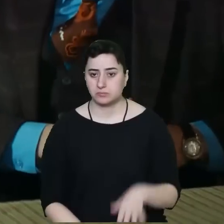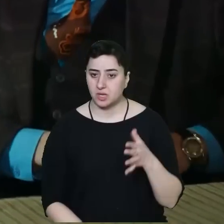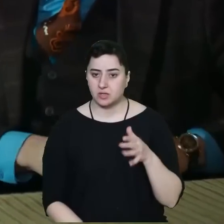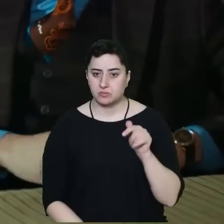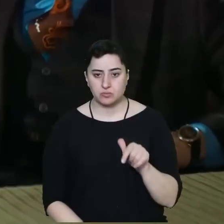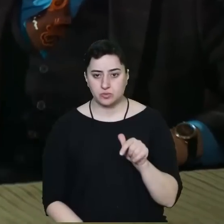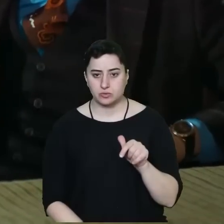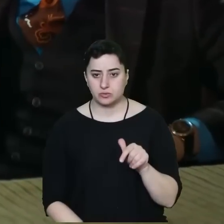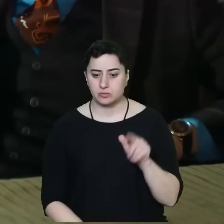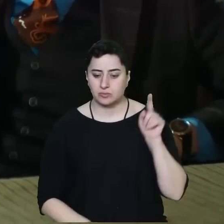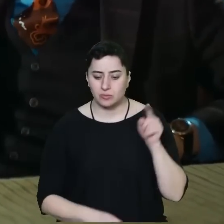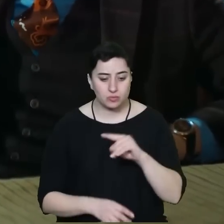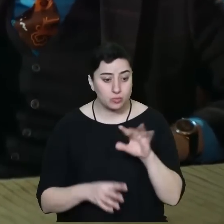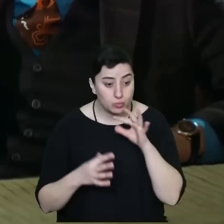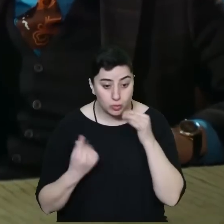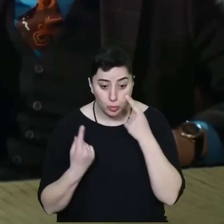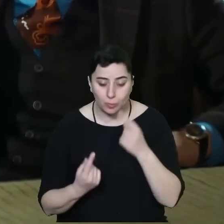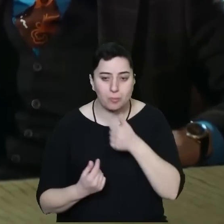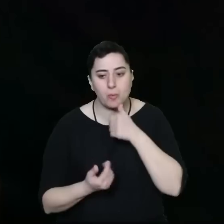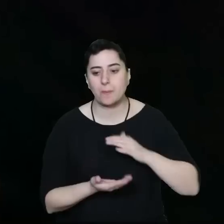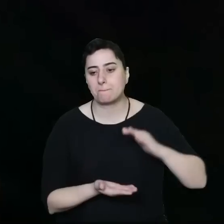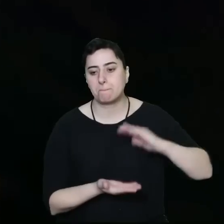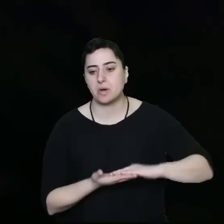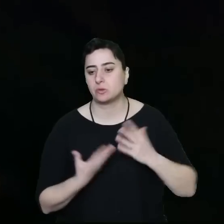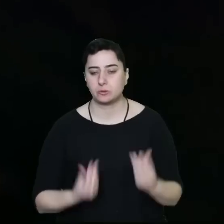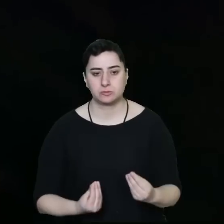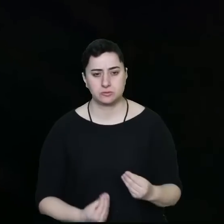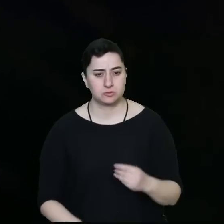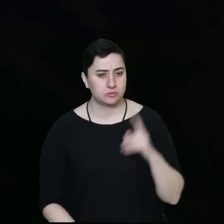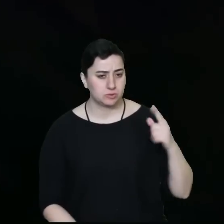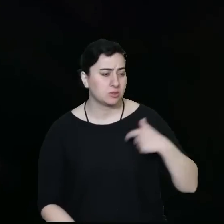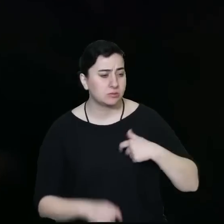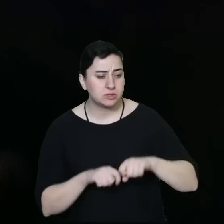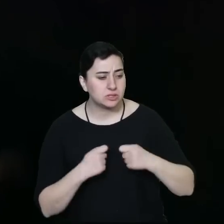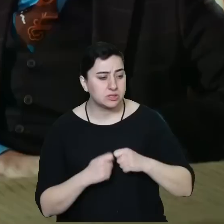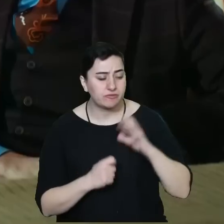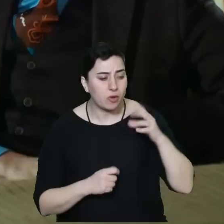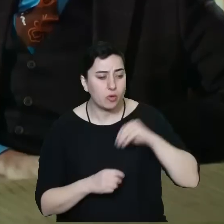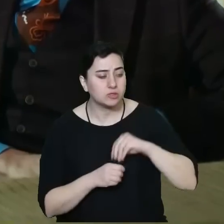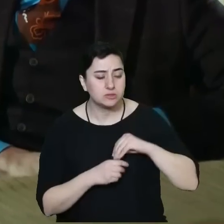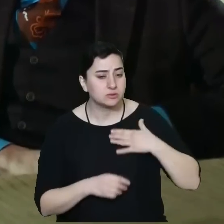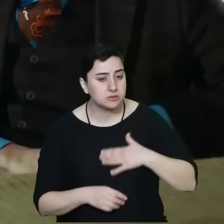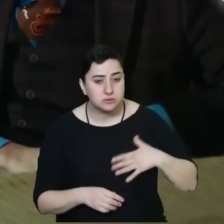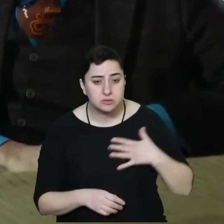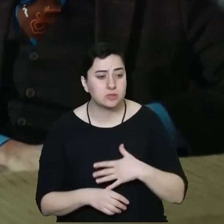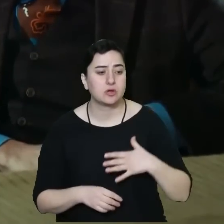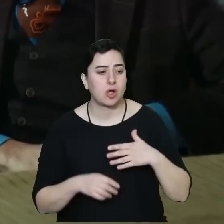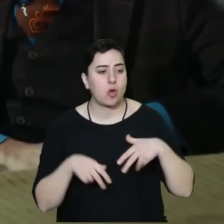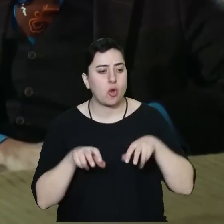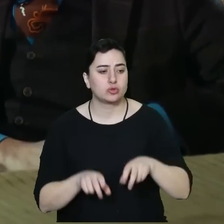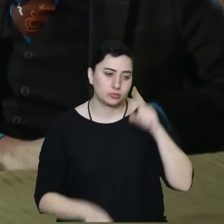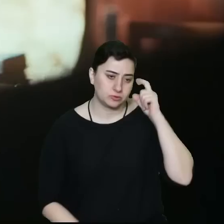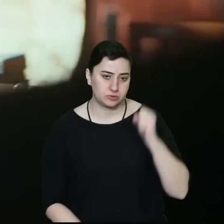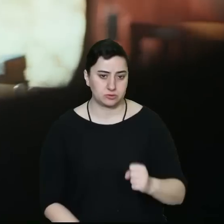Belki bu vesileyle babasıyla arası da düzelir ya. İçindeki dağlılıktan hep bu kırgınlığının izleri. İzlerinin üzerinde oturmuş.